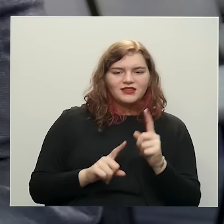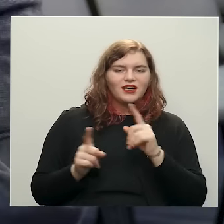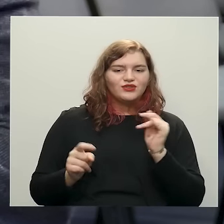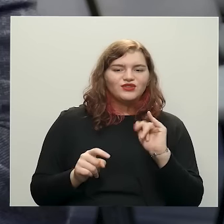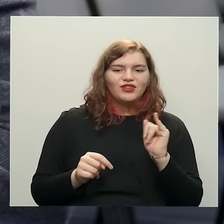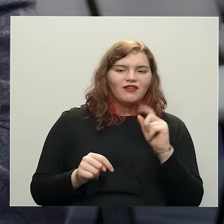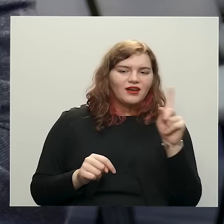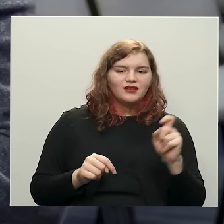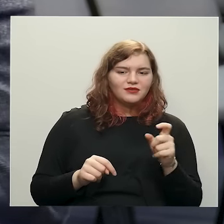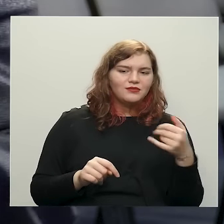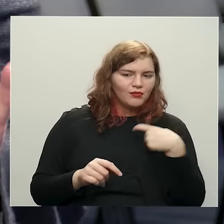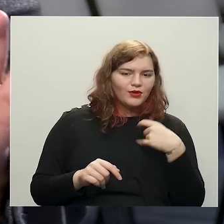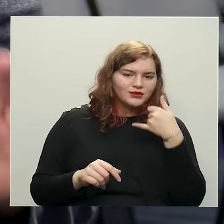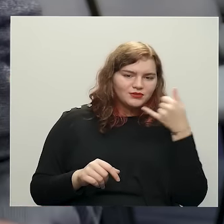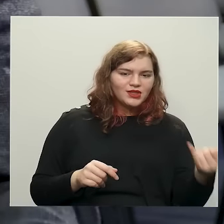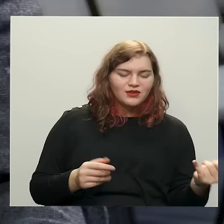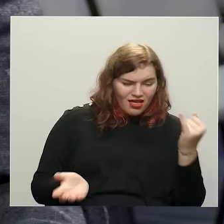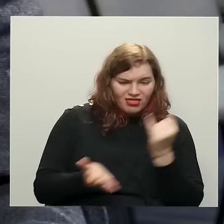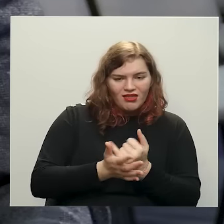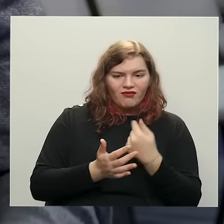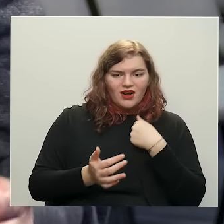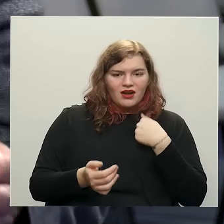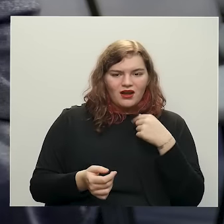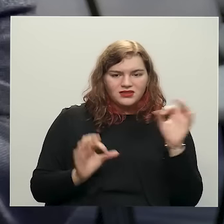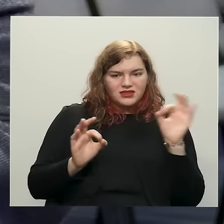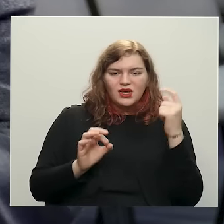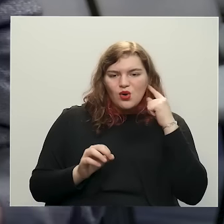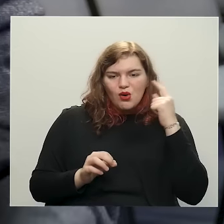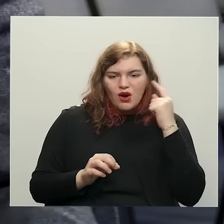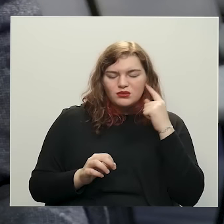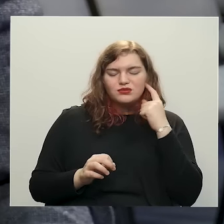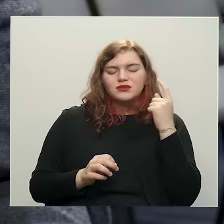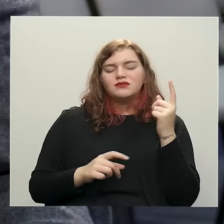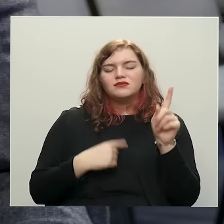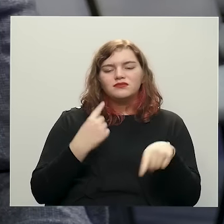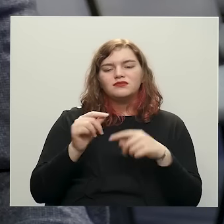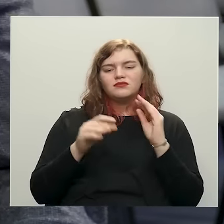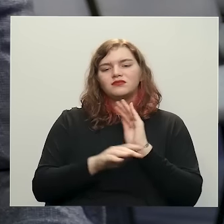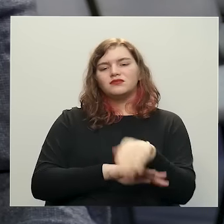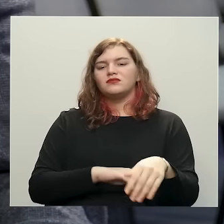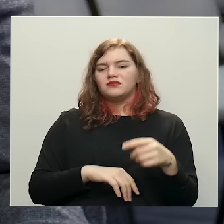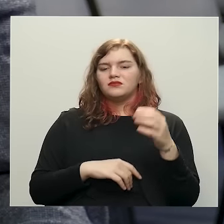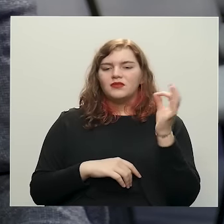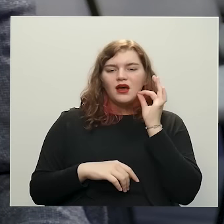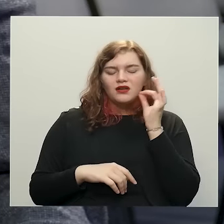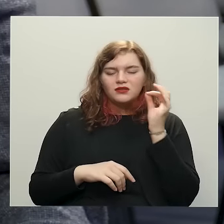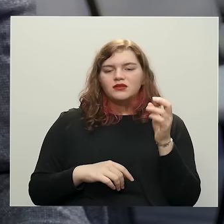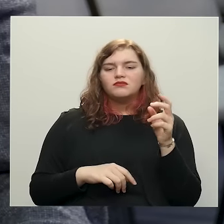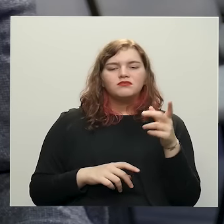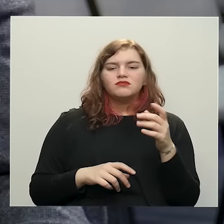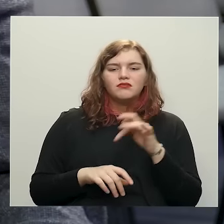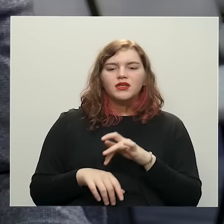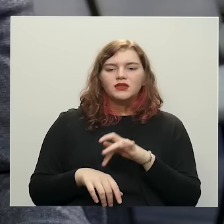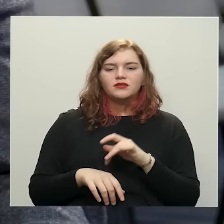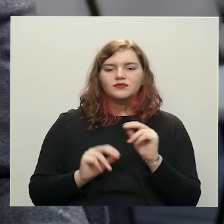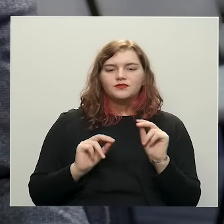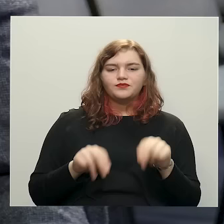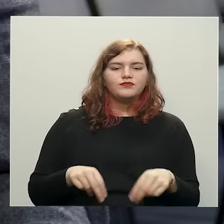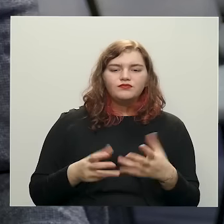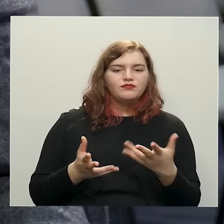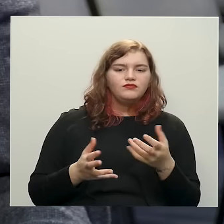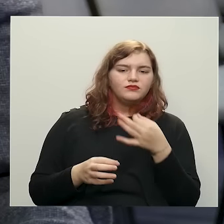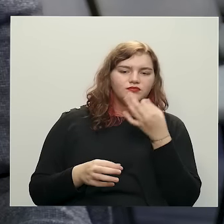Dar oricând că... pot să mă sune și confirm, vă trimit poze, vă fac poze pe cum măsurătorile. Și medicii ce au spus? Acum ajungem